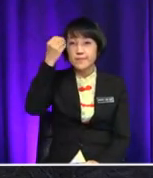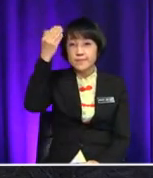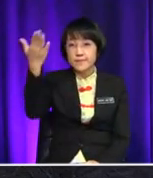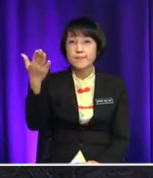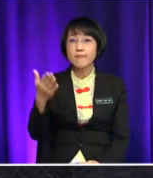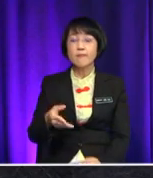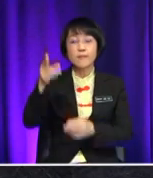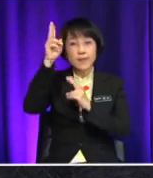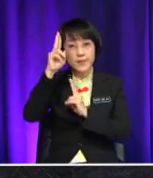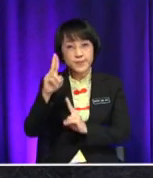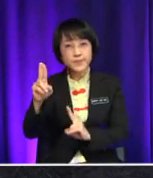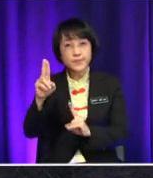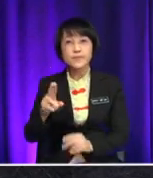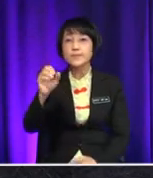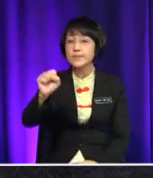sebagainya